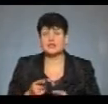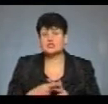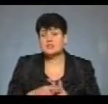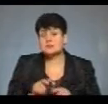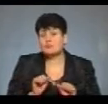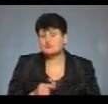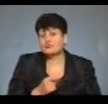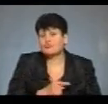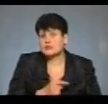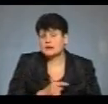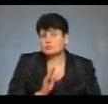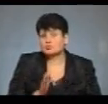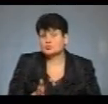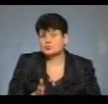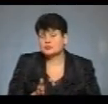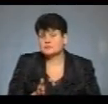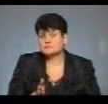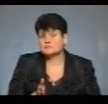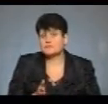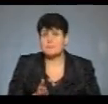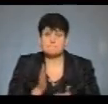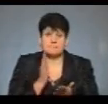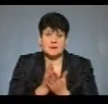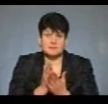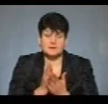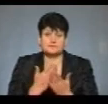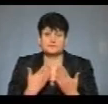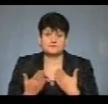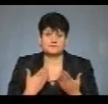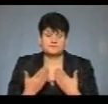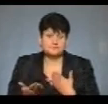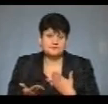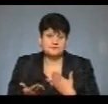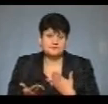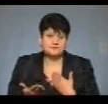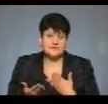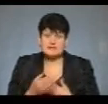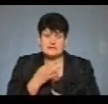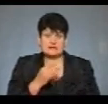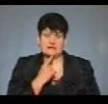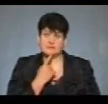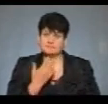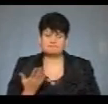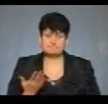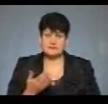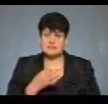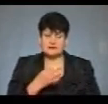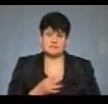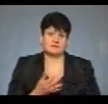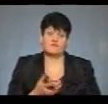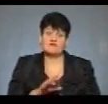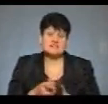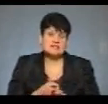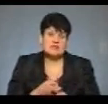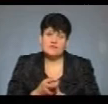вони перейти на прямі міжбюджетні відносини? Ну, сказати складно. Як вже сказав пан Харченко, це все залежить